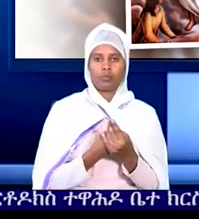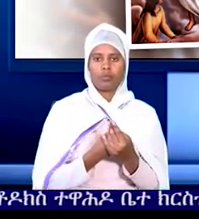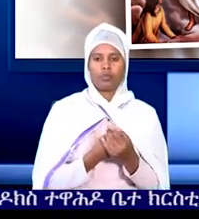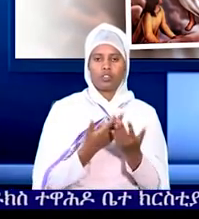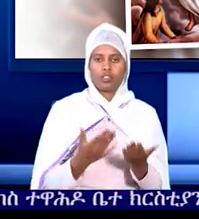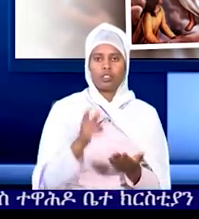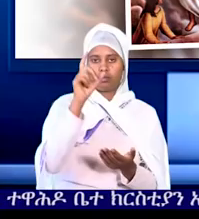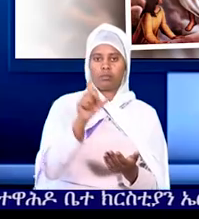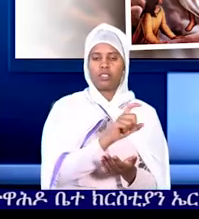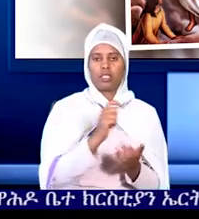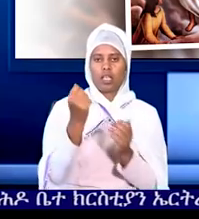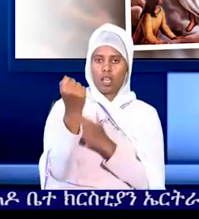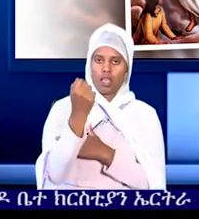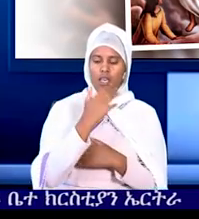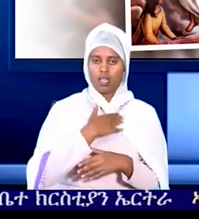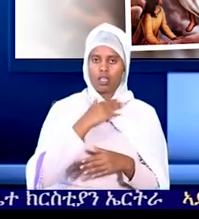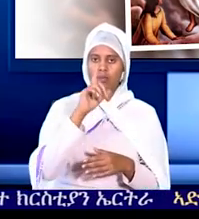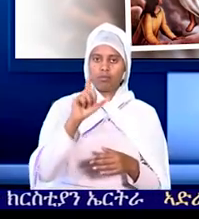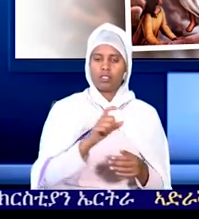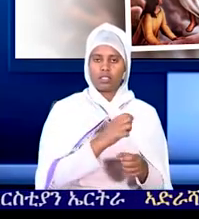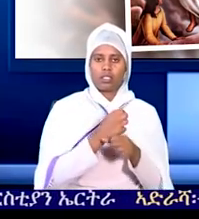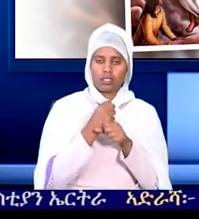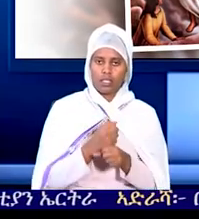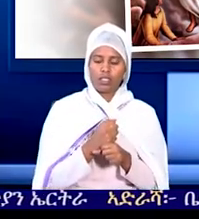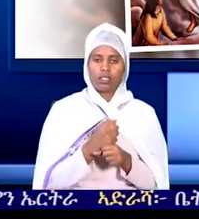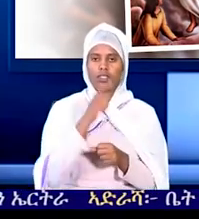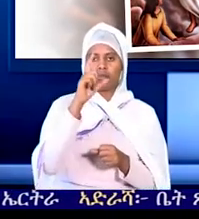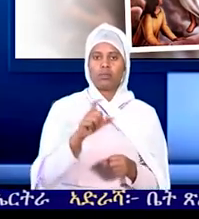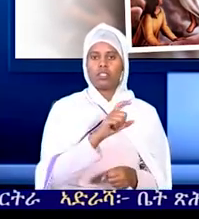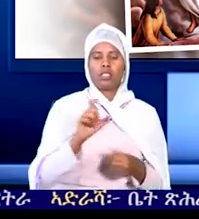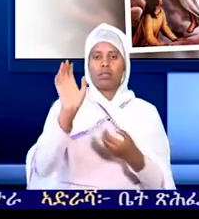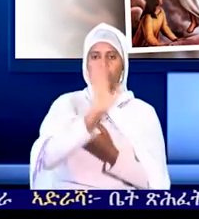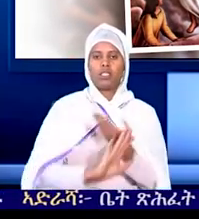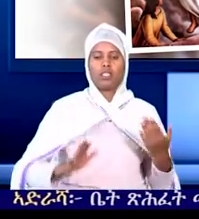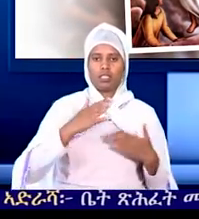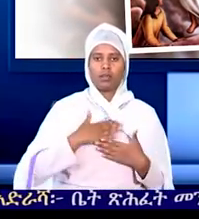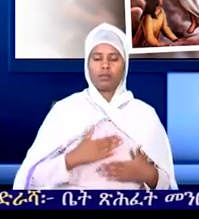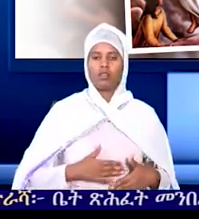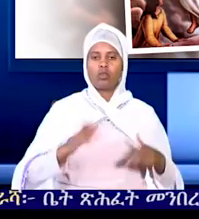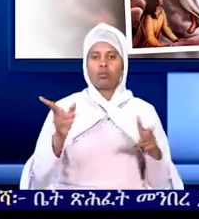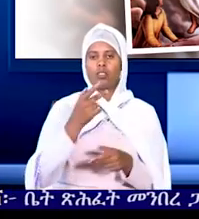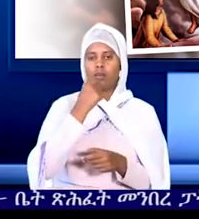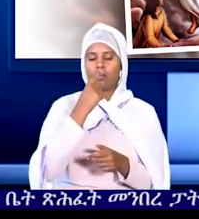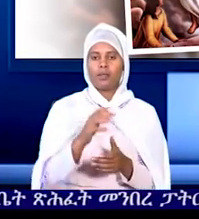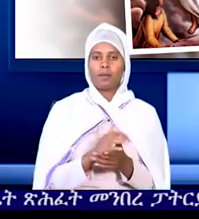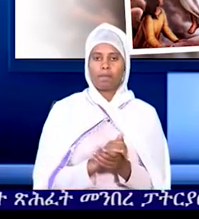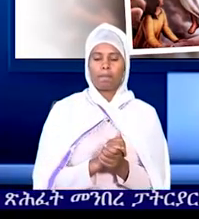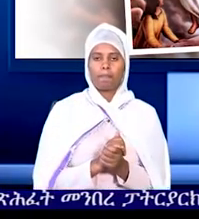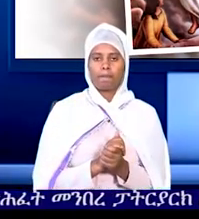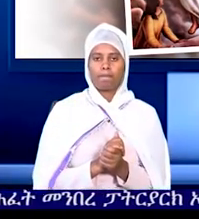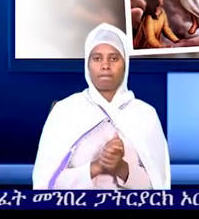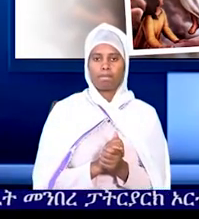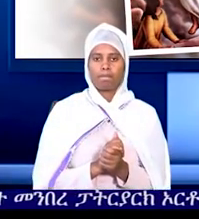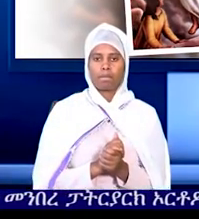እንሆ ለድኖሚ መስቀል ሓይልና፣ መስቀል ፅንዓትና፣ መስቀል መድሓኒና ይነፍስና እናበልና